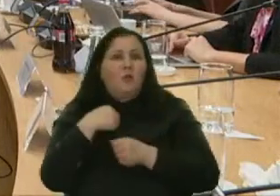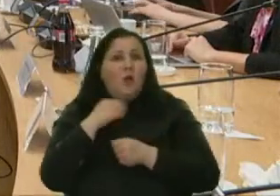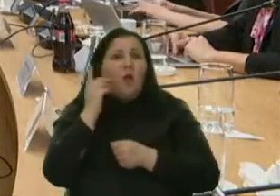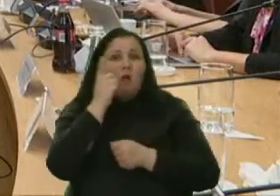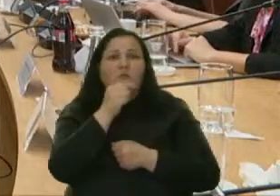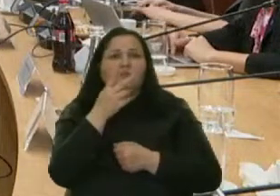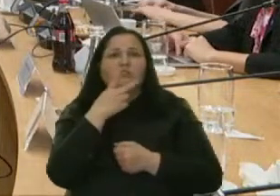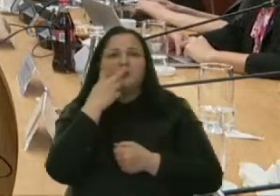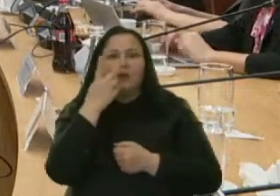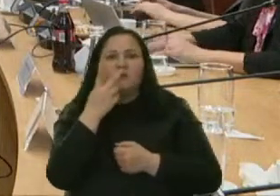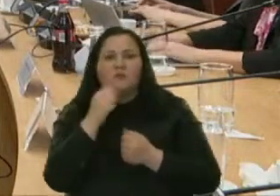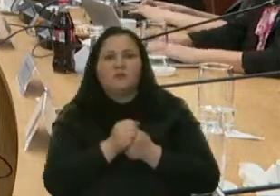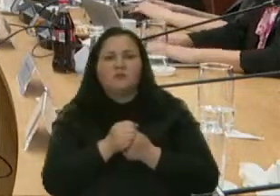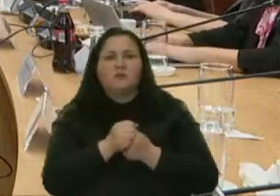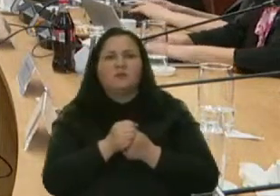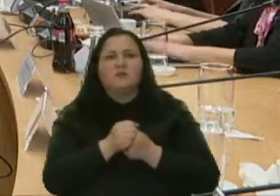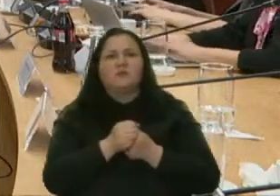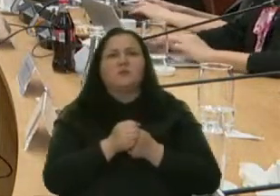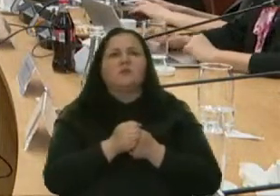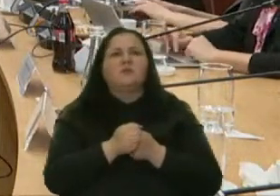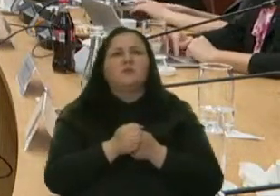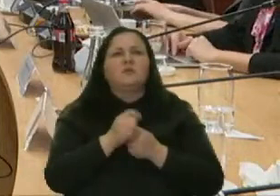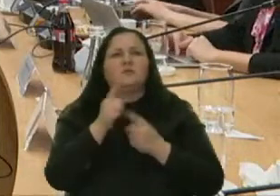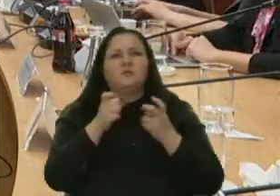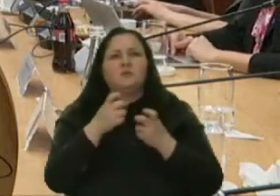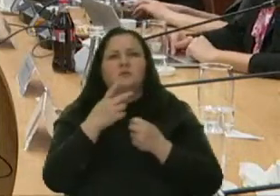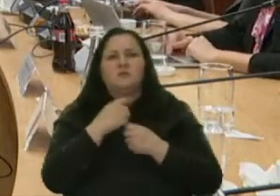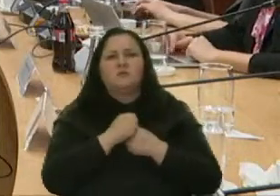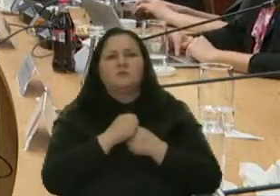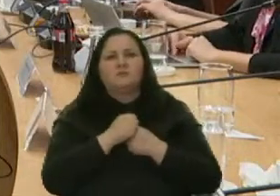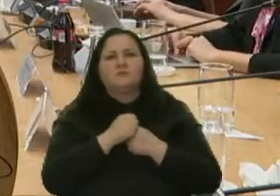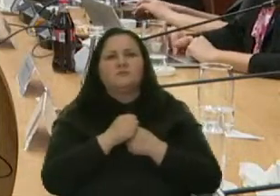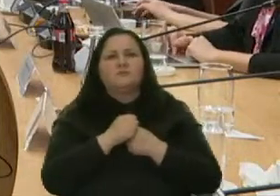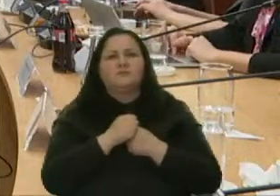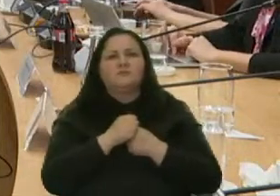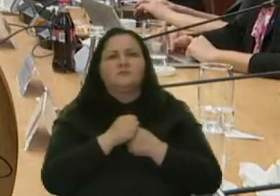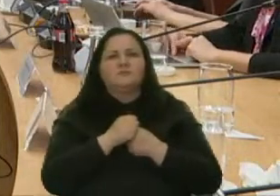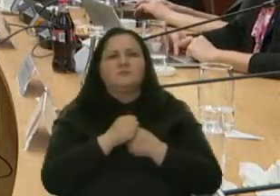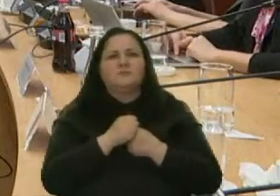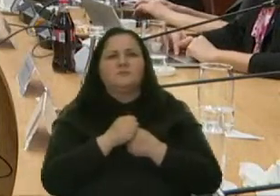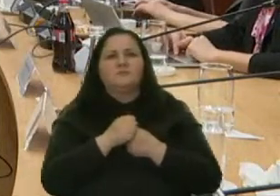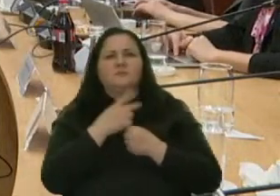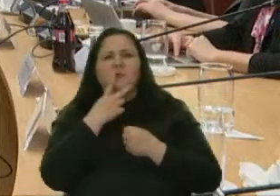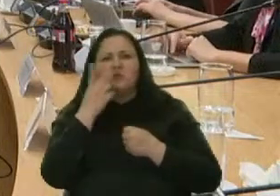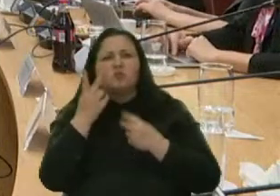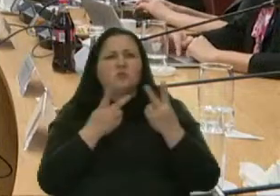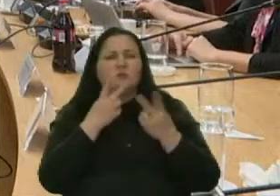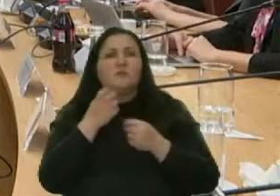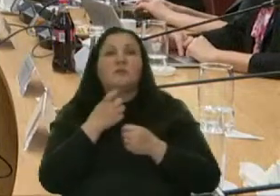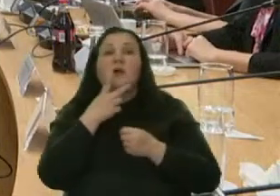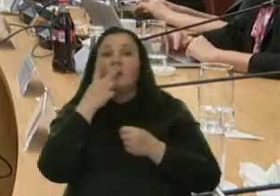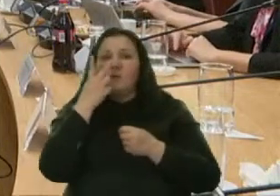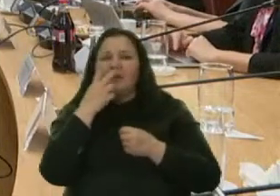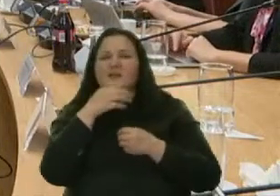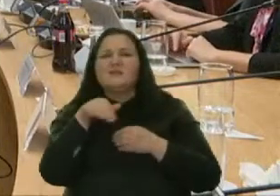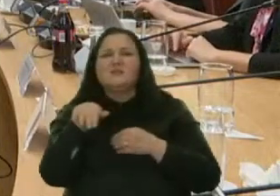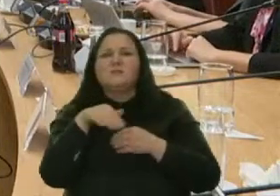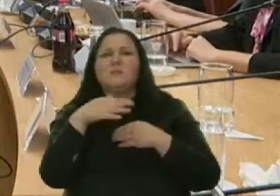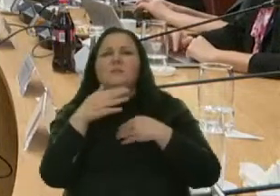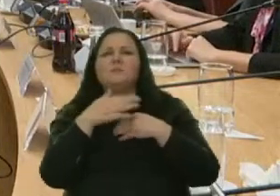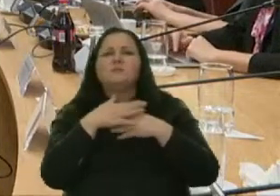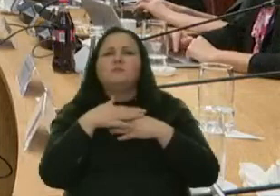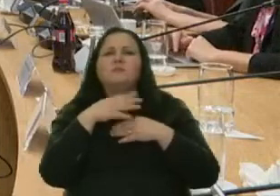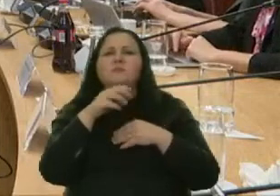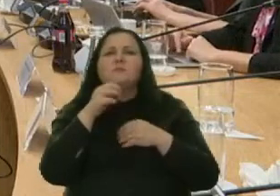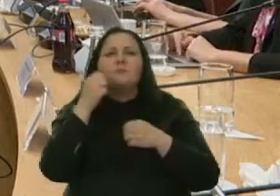domnul viceprimar credeți m atâta des lngă și pe stânga și pe dreapta și prin lateral dar dacă vă uitați bine pe partea cu piața cipari